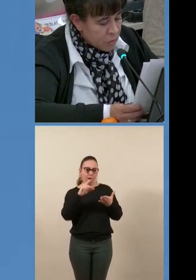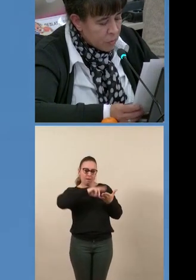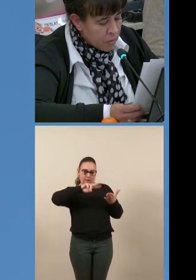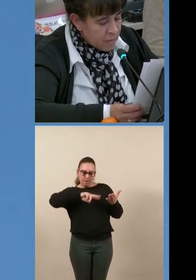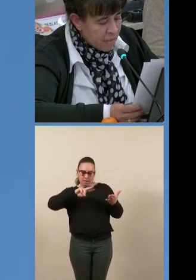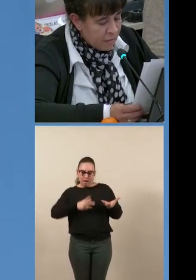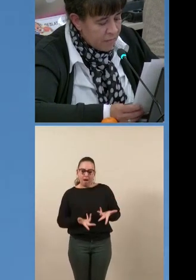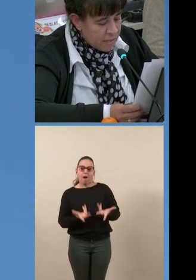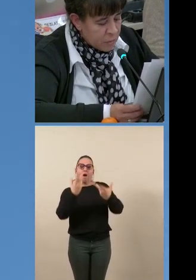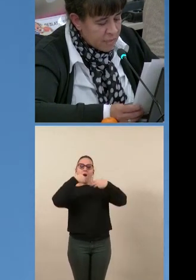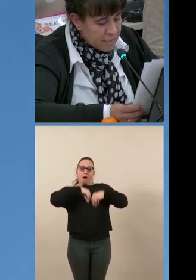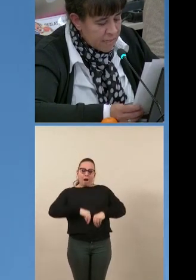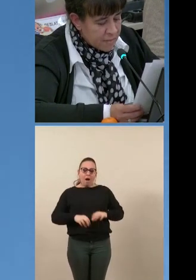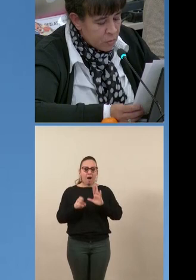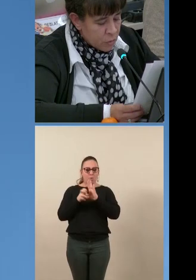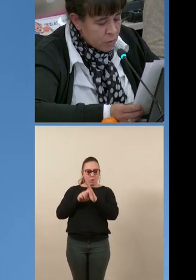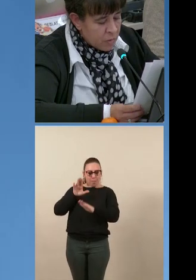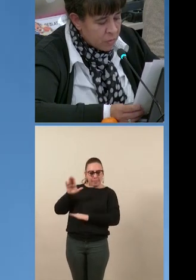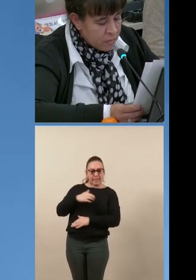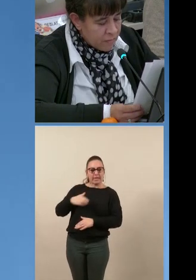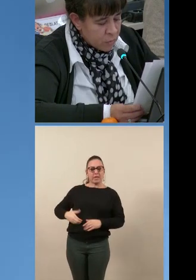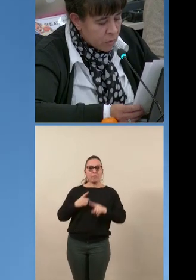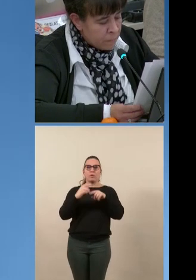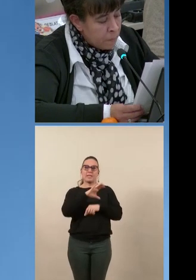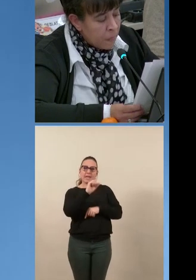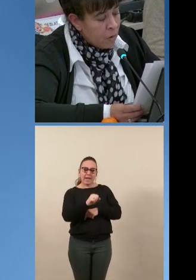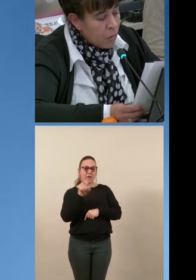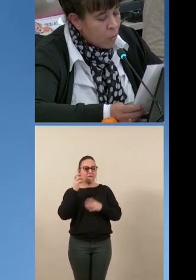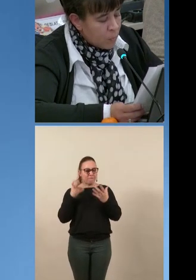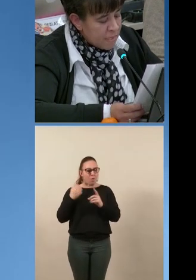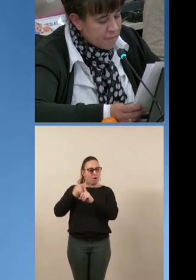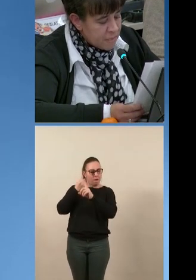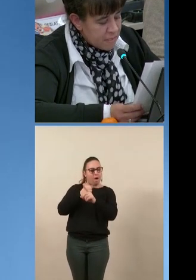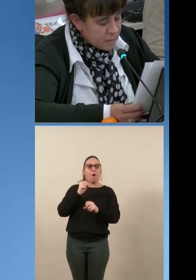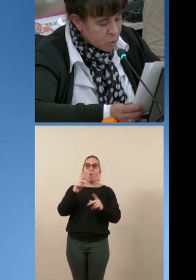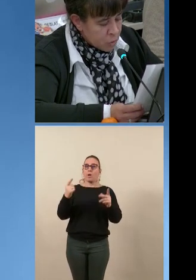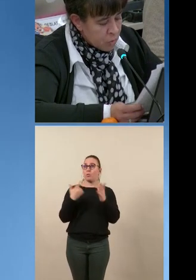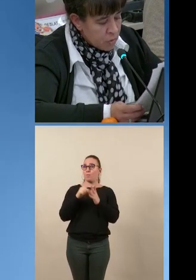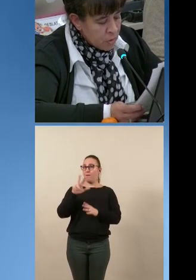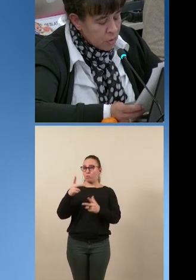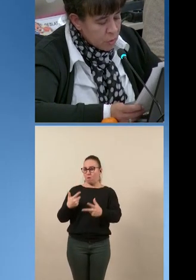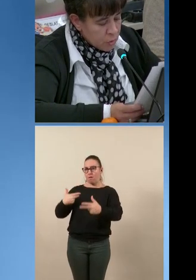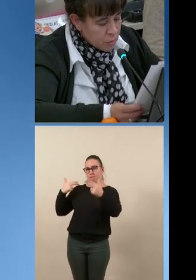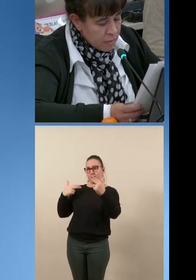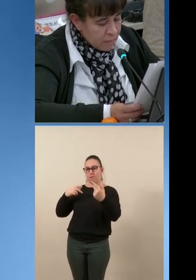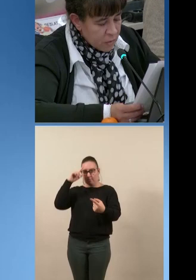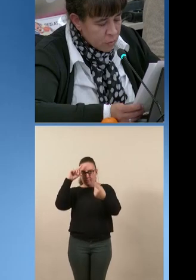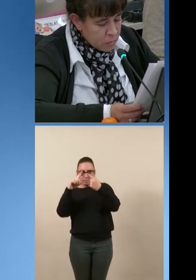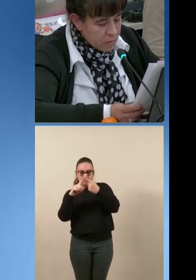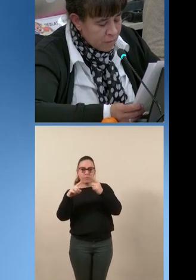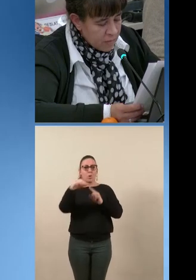l'action portée par la ville et le CCAS de Grenoble en 2023 au prisme des enjeux sociaux